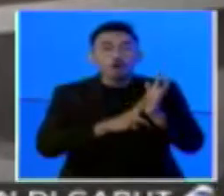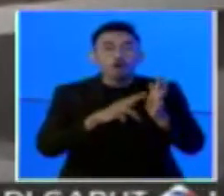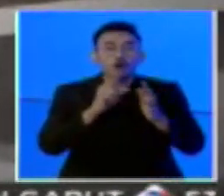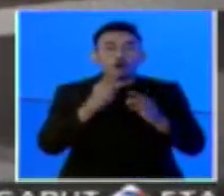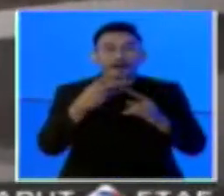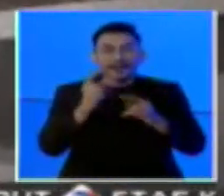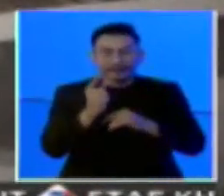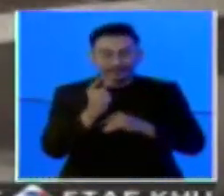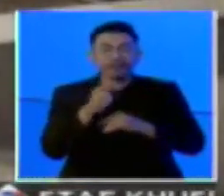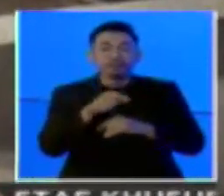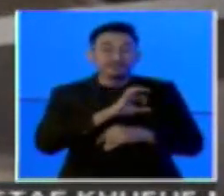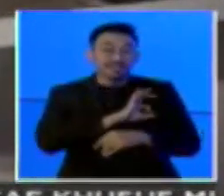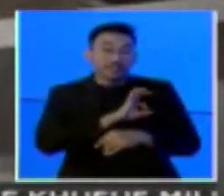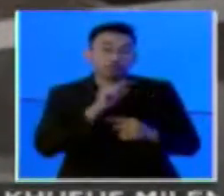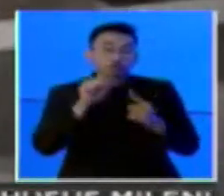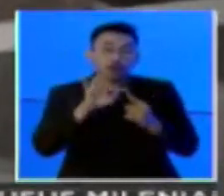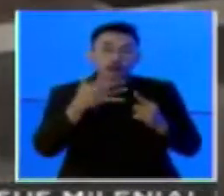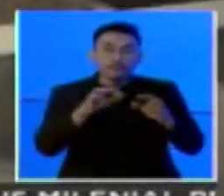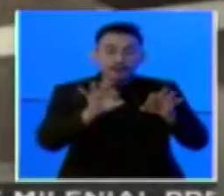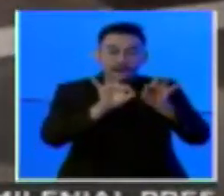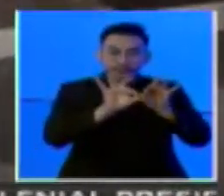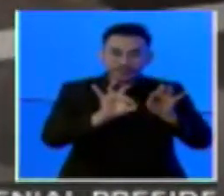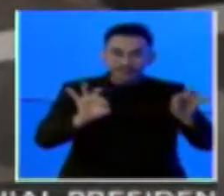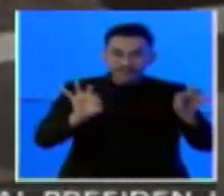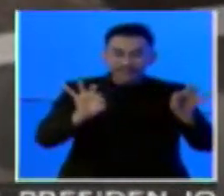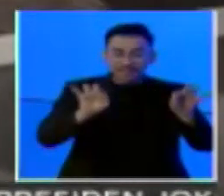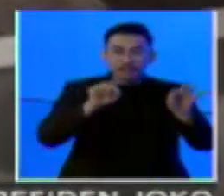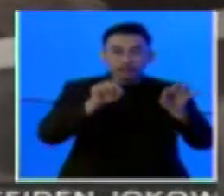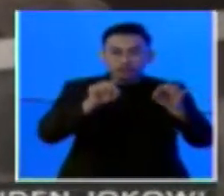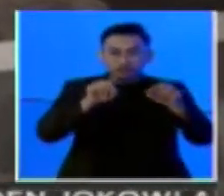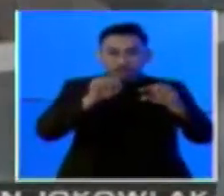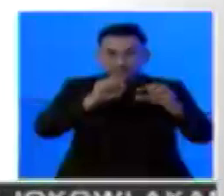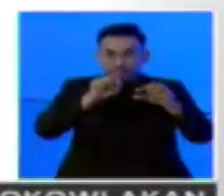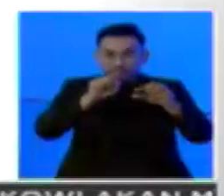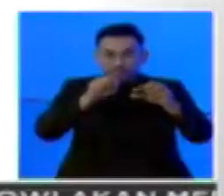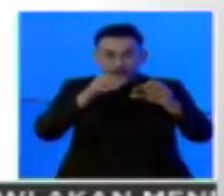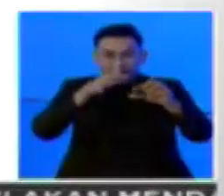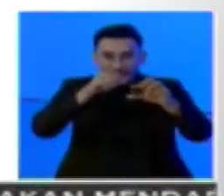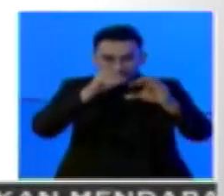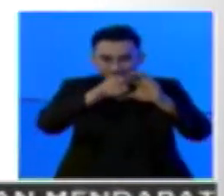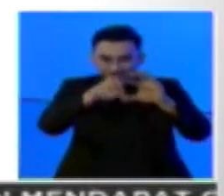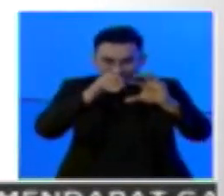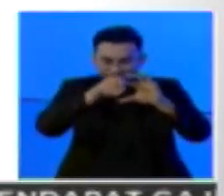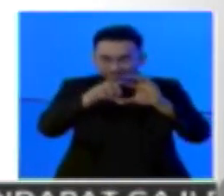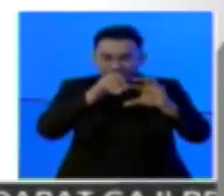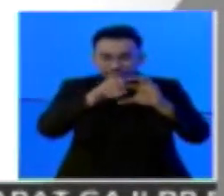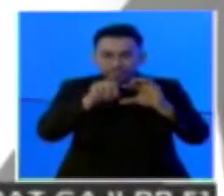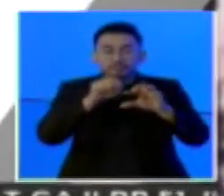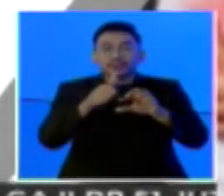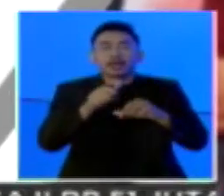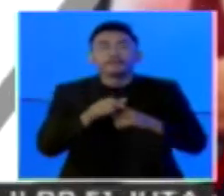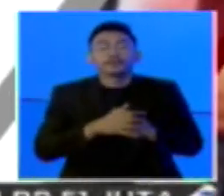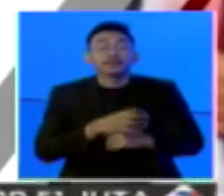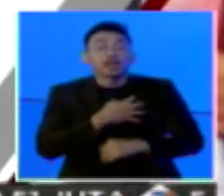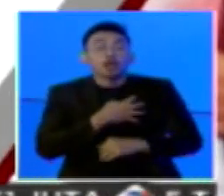tetap lebar sehingga aliran darah lancar. Dalam dunia medis diketahui bahwa jantung memiliki beberapa jenis pembuluh dan yang terpenting